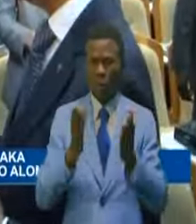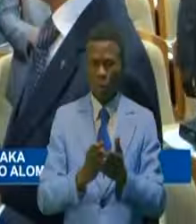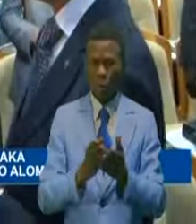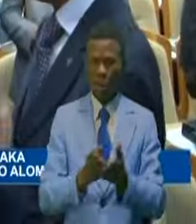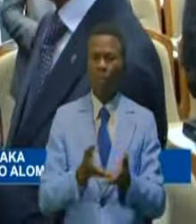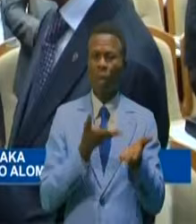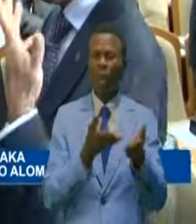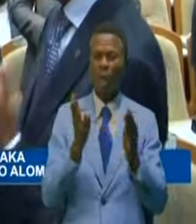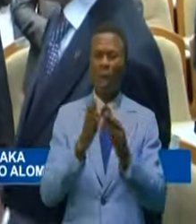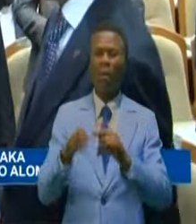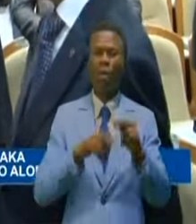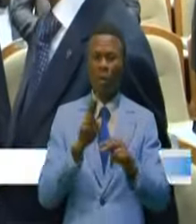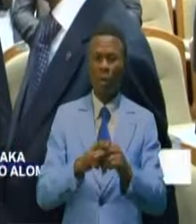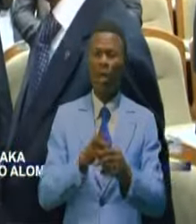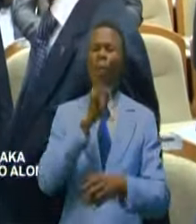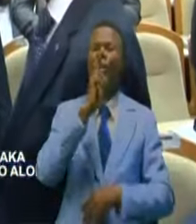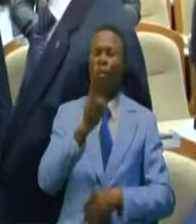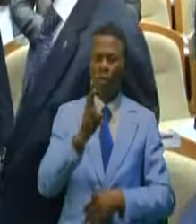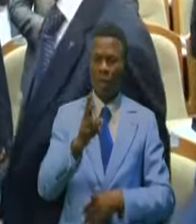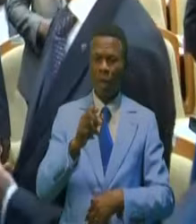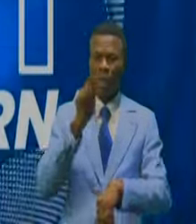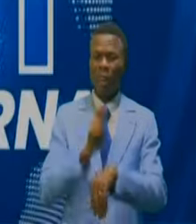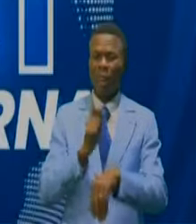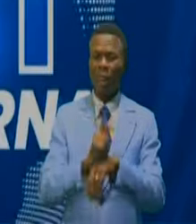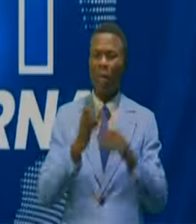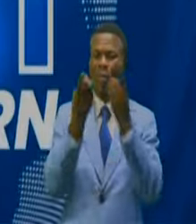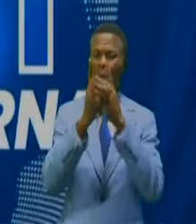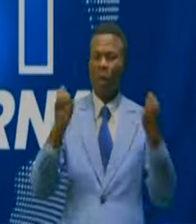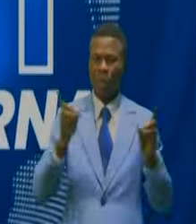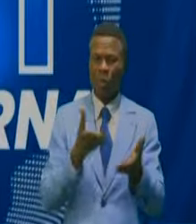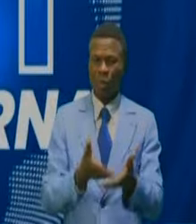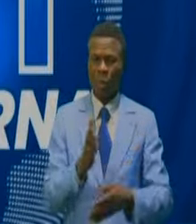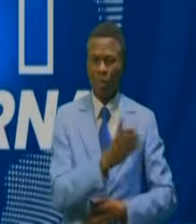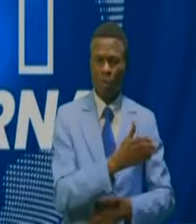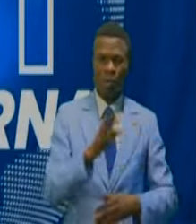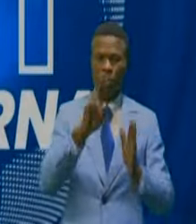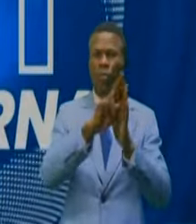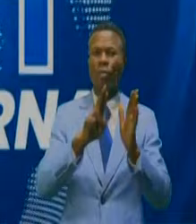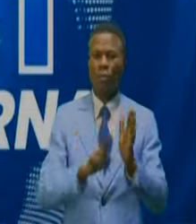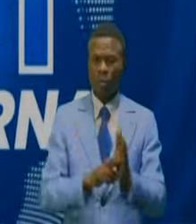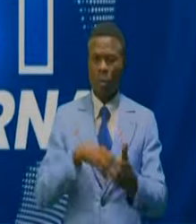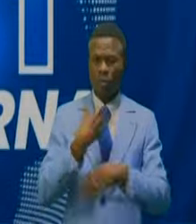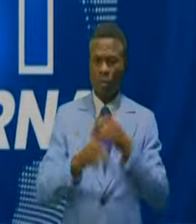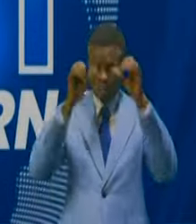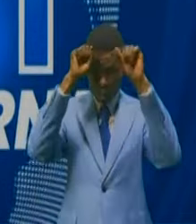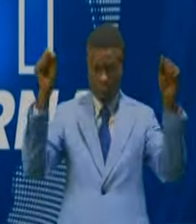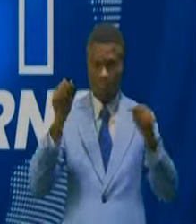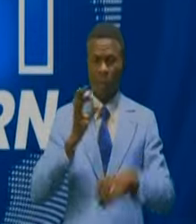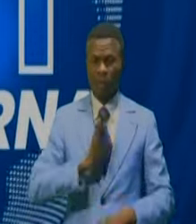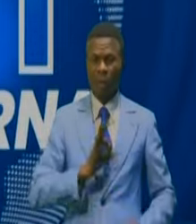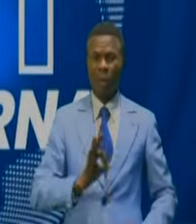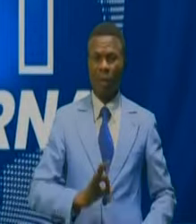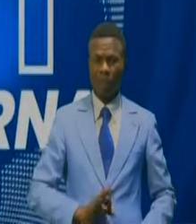de l'Assemblée nationale le véritable temple de la démocratie. Le rôle qu'a joué le président